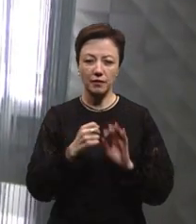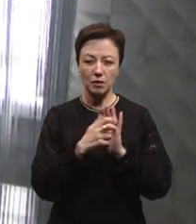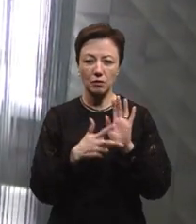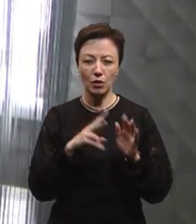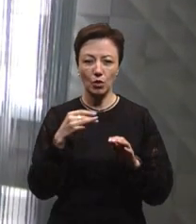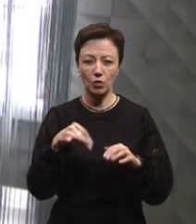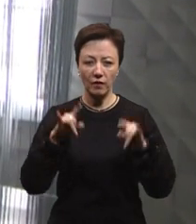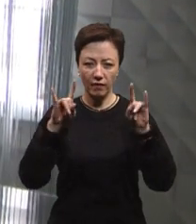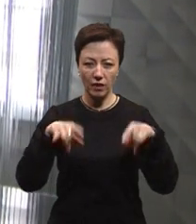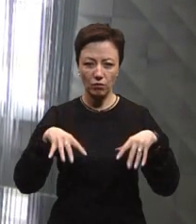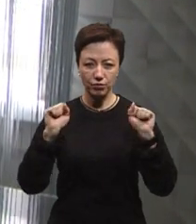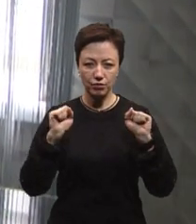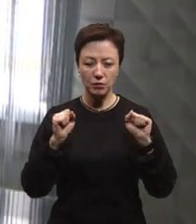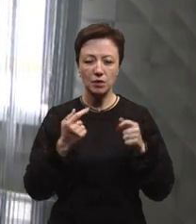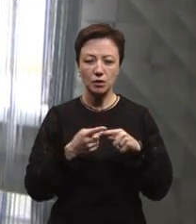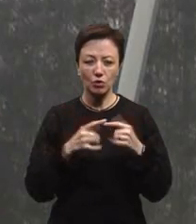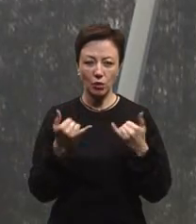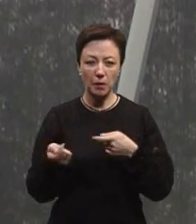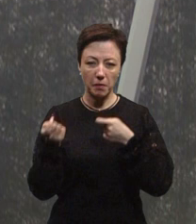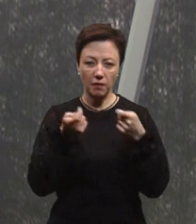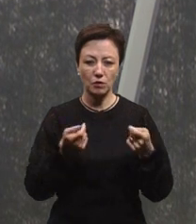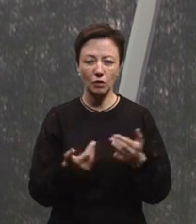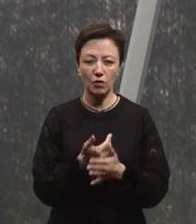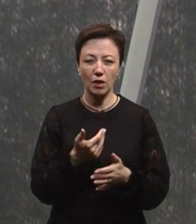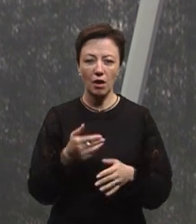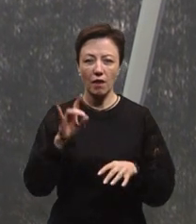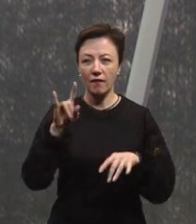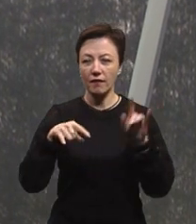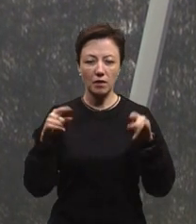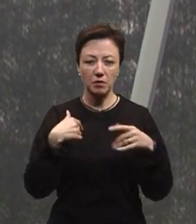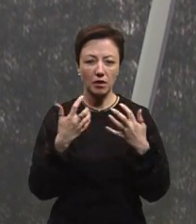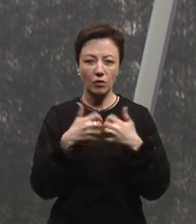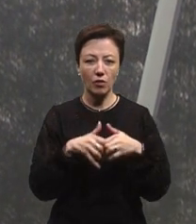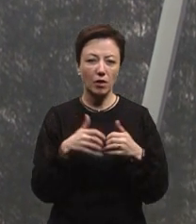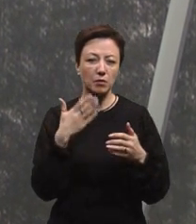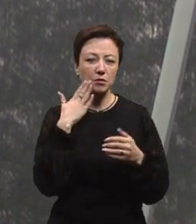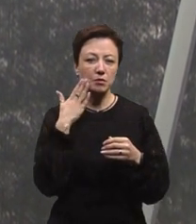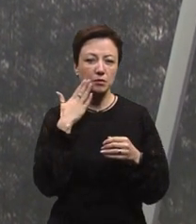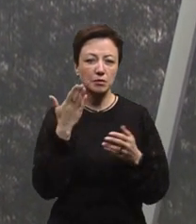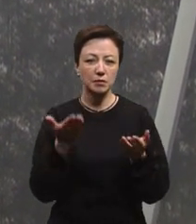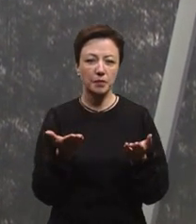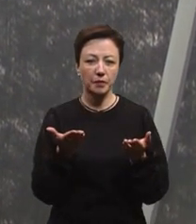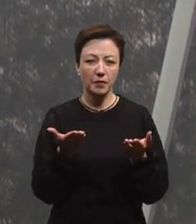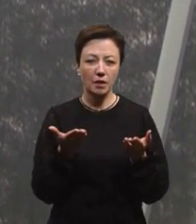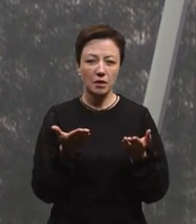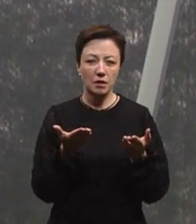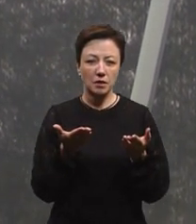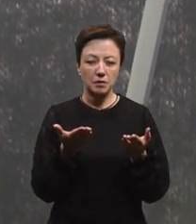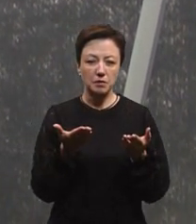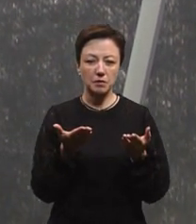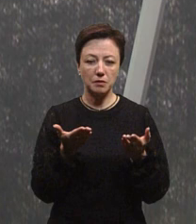постраждали всі вікна сьогодні привезли нові площа вікон має не підраховували але постраждали